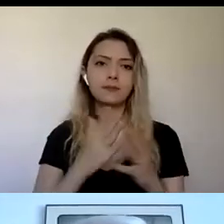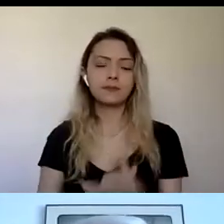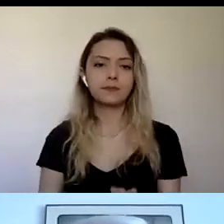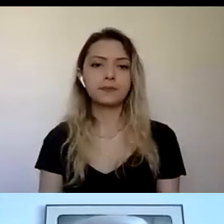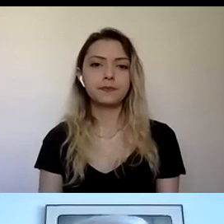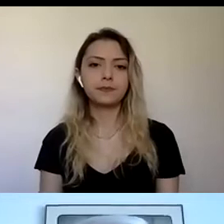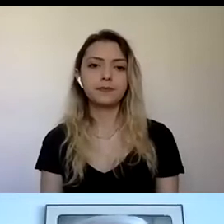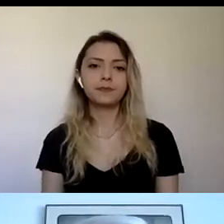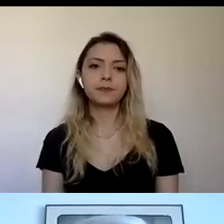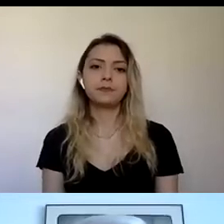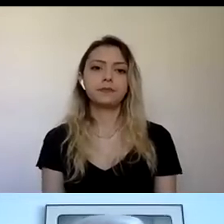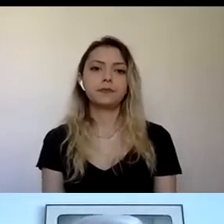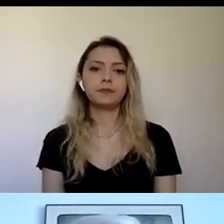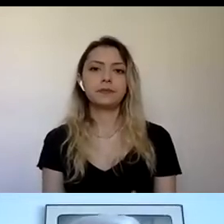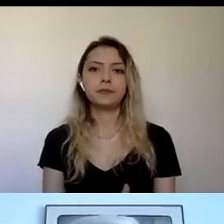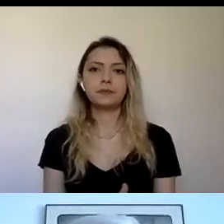konu.